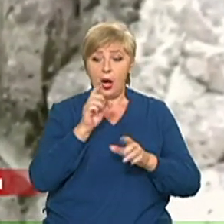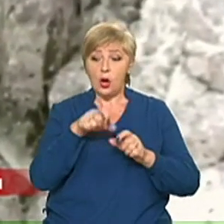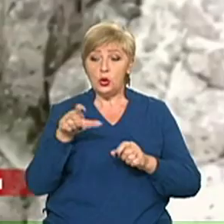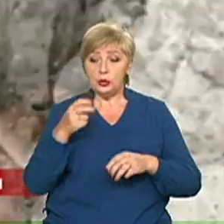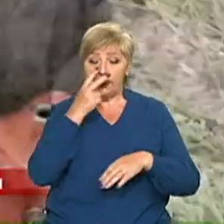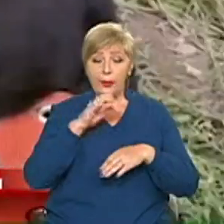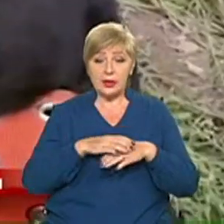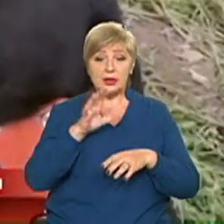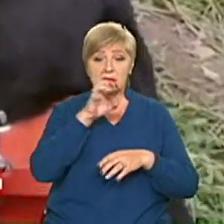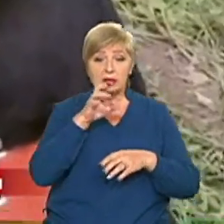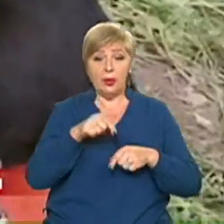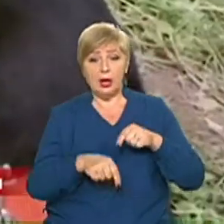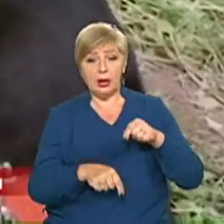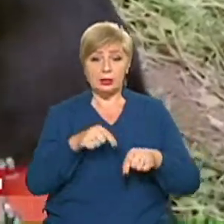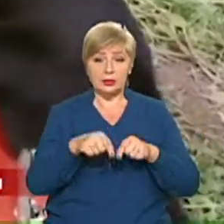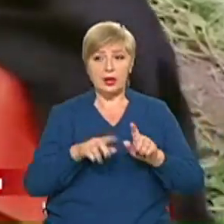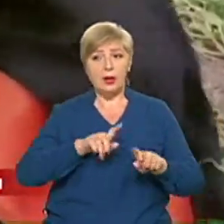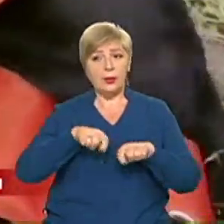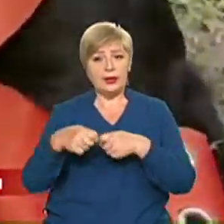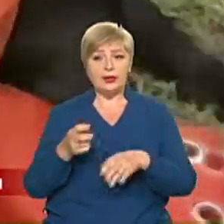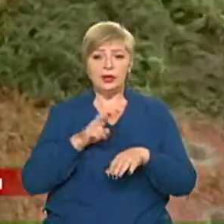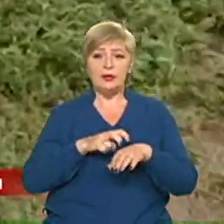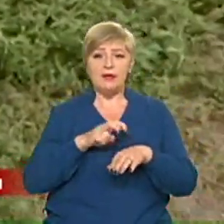кульгає. Чотирилапого передали ветеринарам.